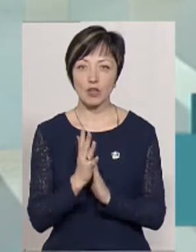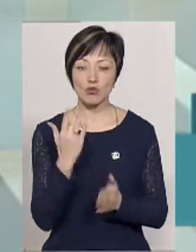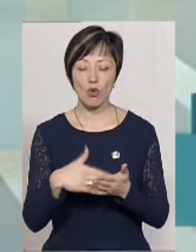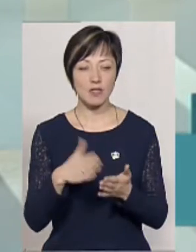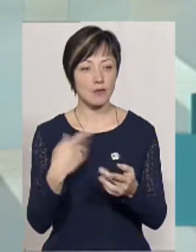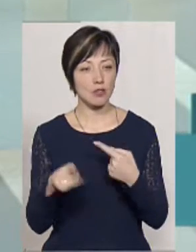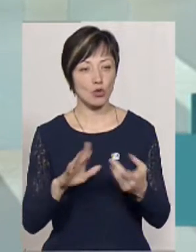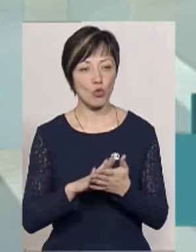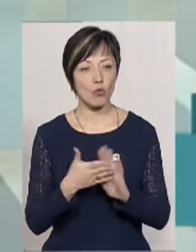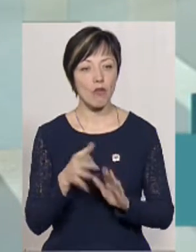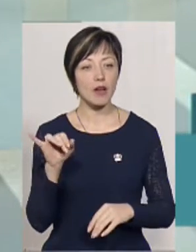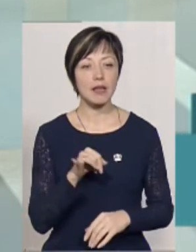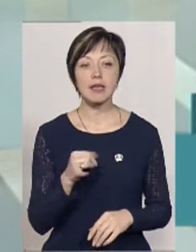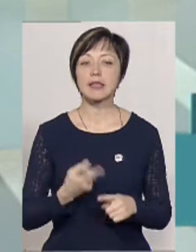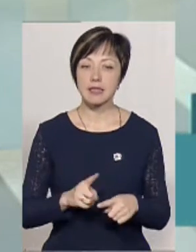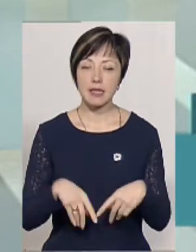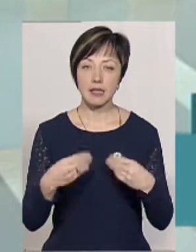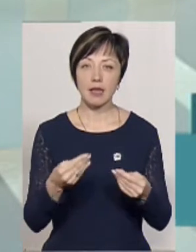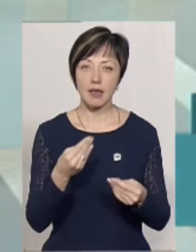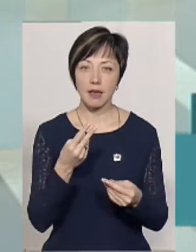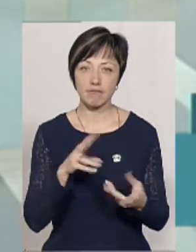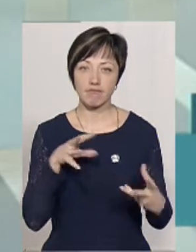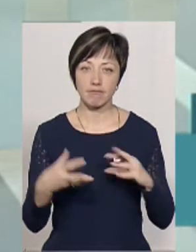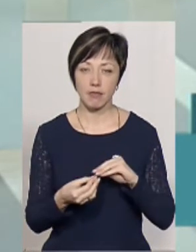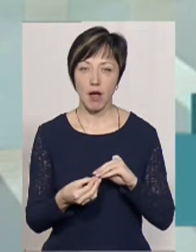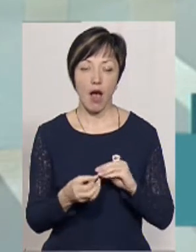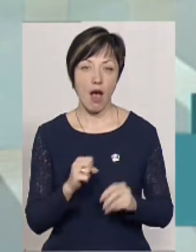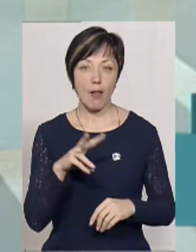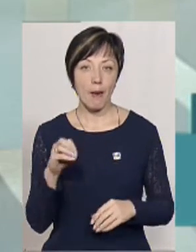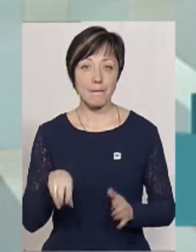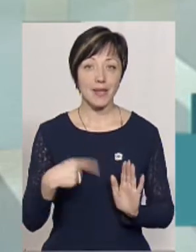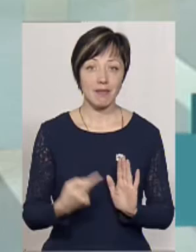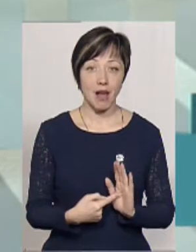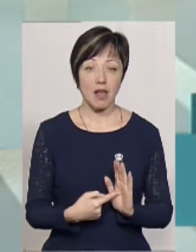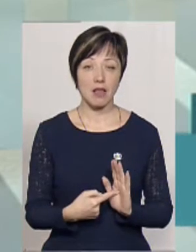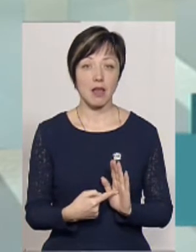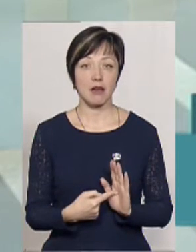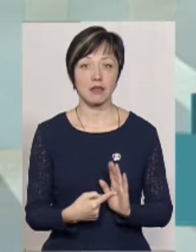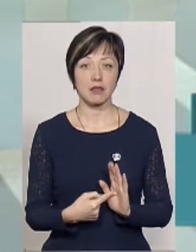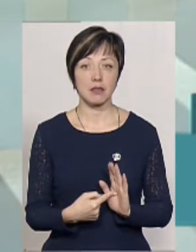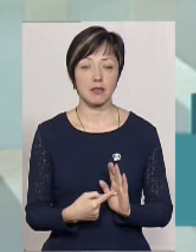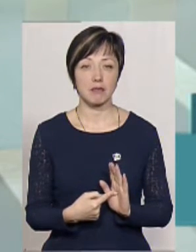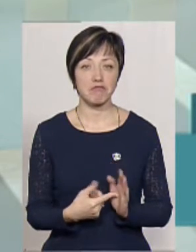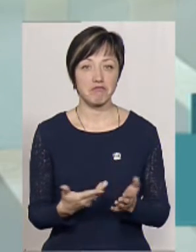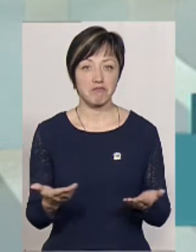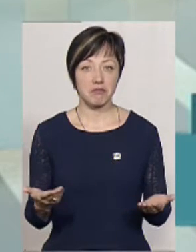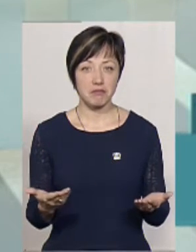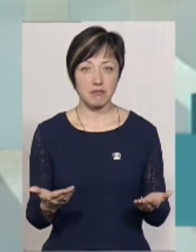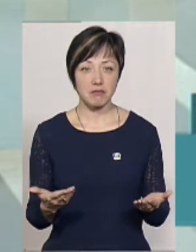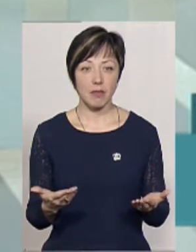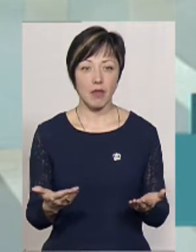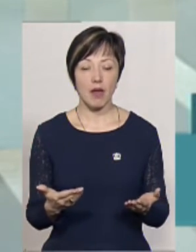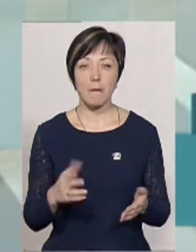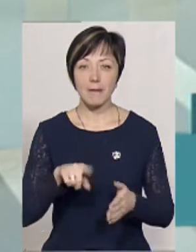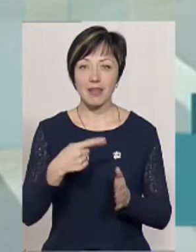інших умовах, і, власне, це теж дає свій відбиток. Але питання підкупу і потенційного підкупу виборців у нас теж